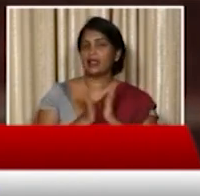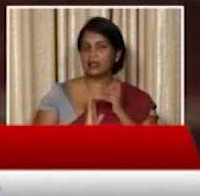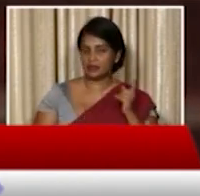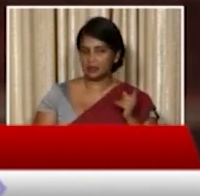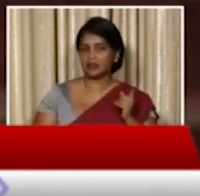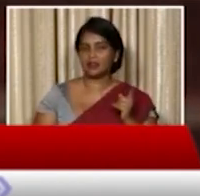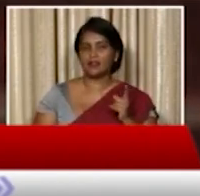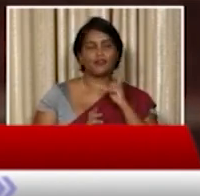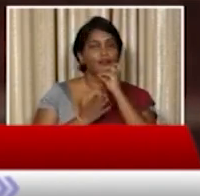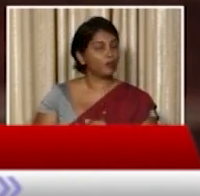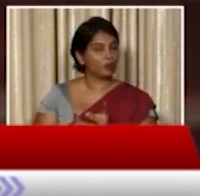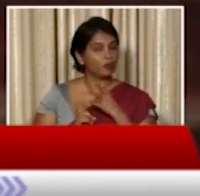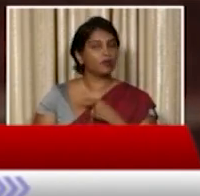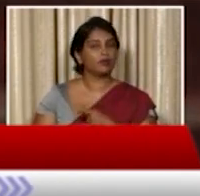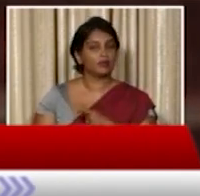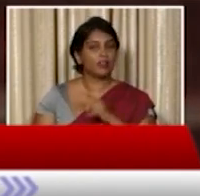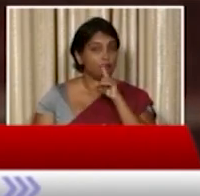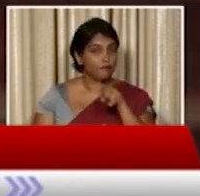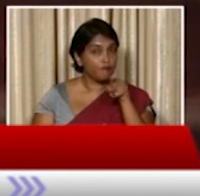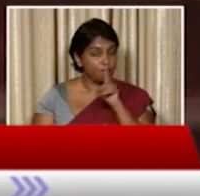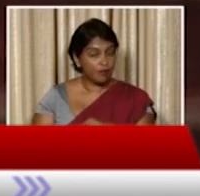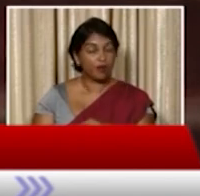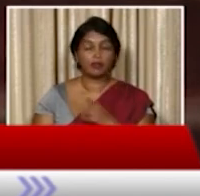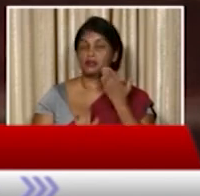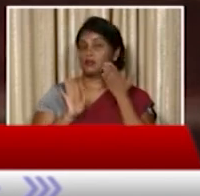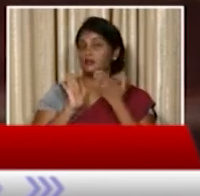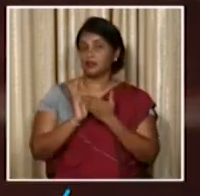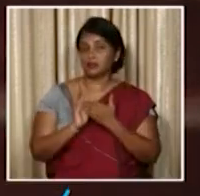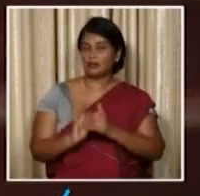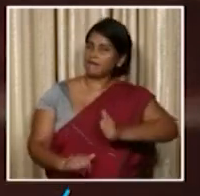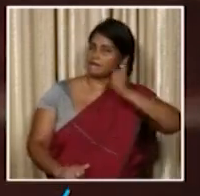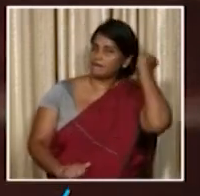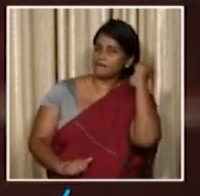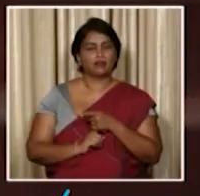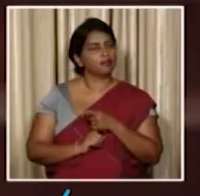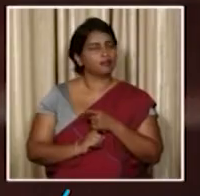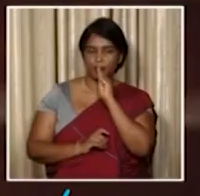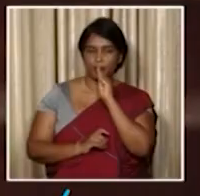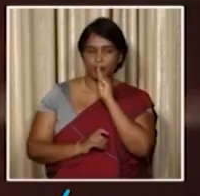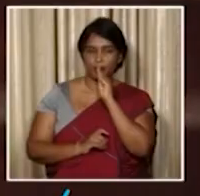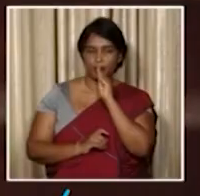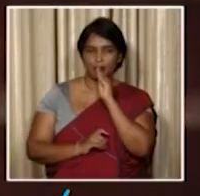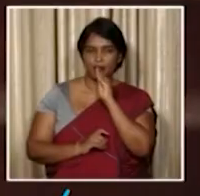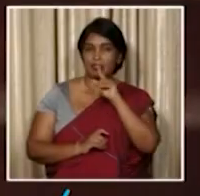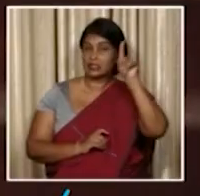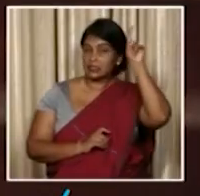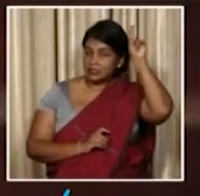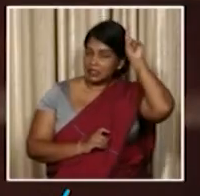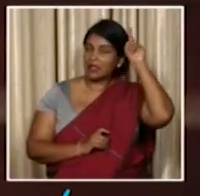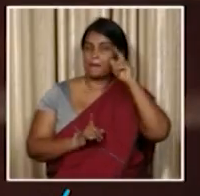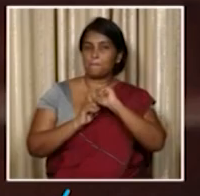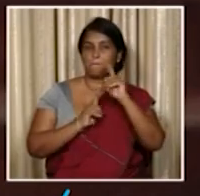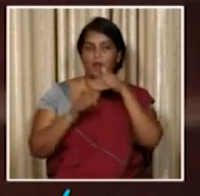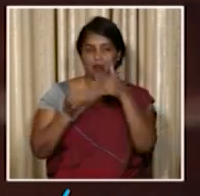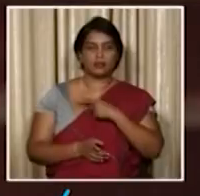එක ව්‍යවස්ථානුකූලව වැරදි දෙයක් කියලා අර්ථකථනය කරලා හම්පට්ට ගහන්න හදන අමු ගවයේ මේ පාර්ලිමේන්තුවේ හිටියා කියන